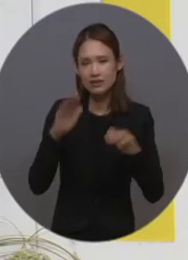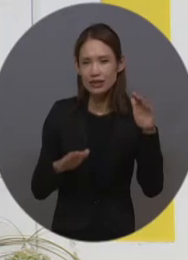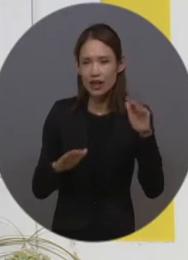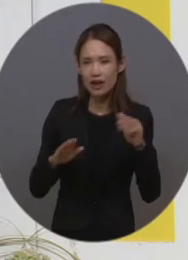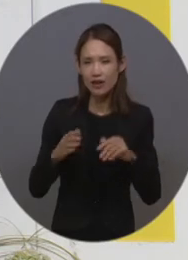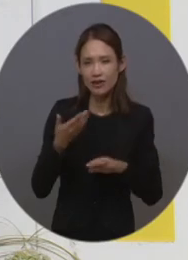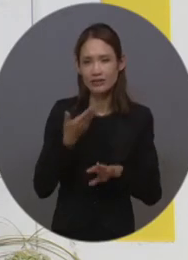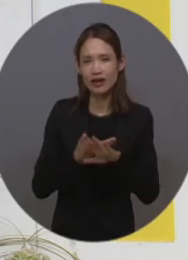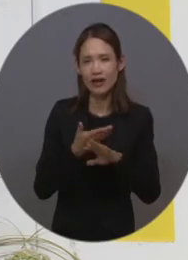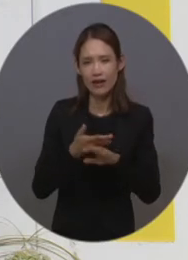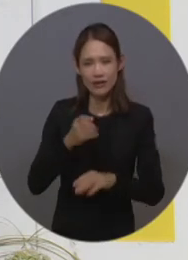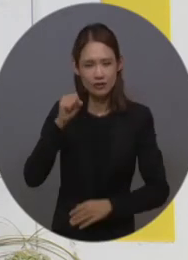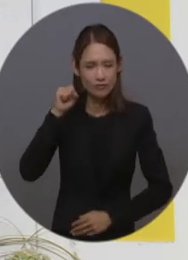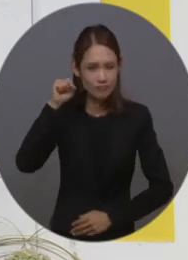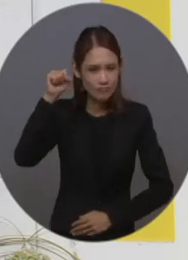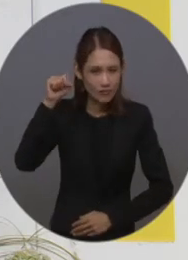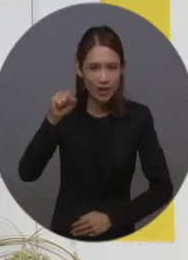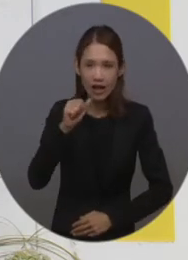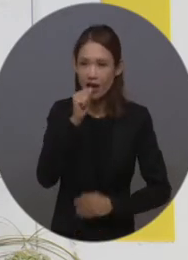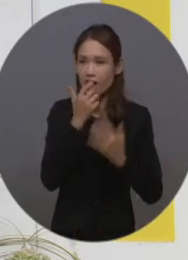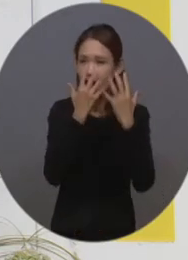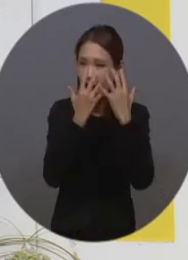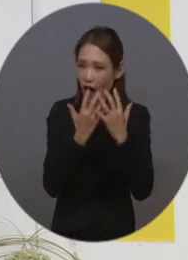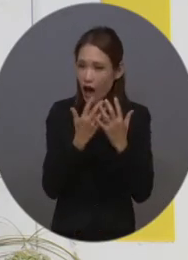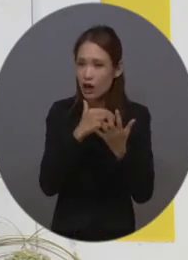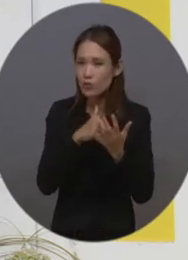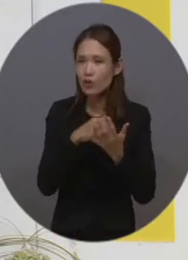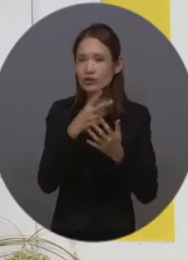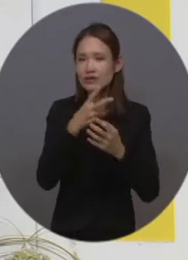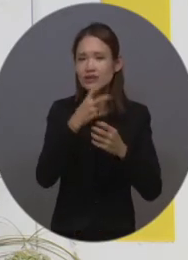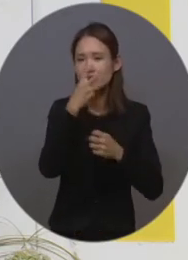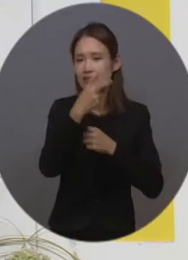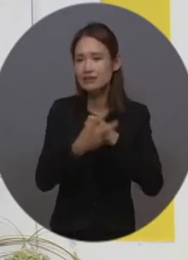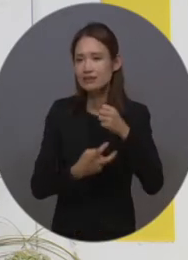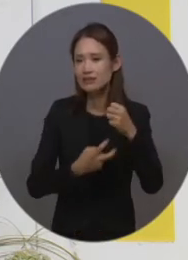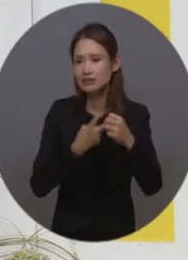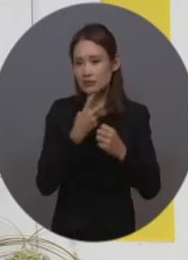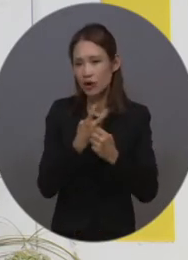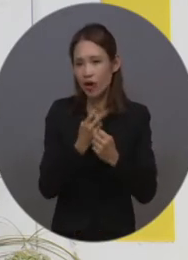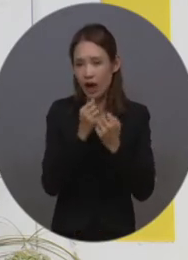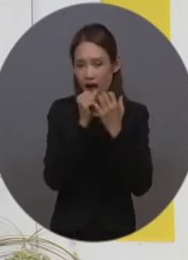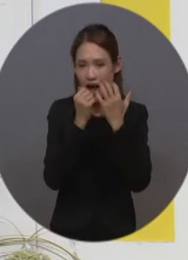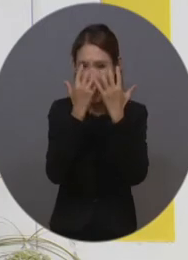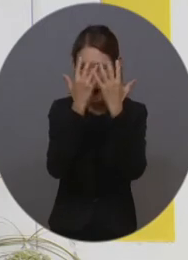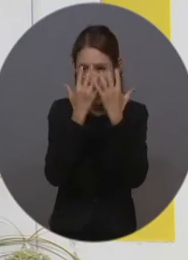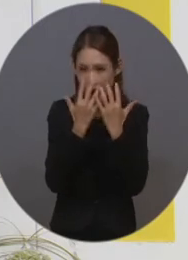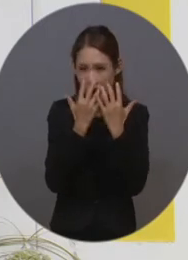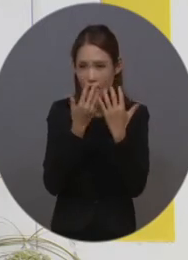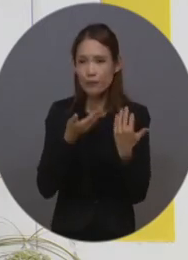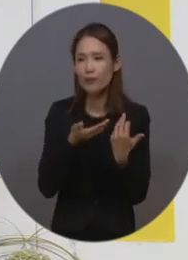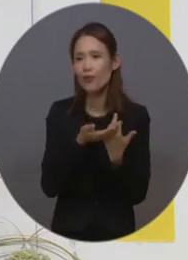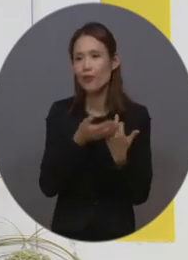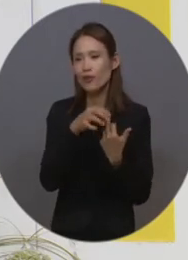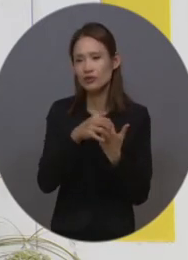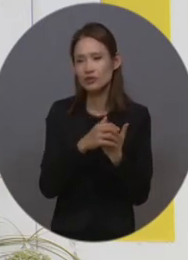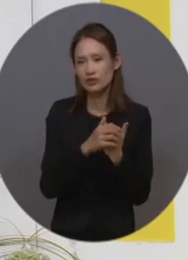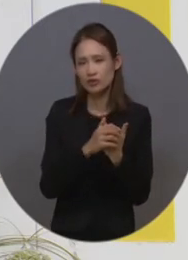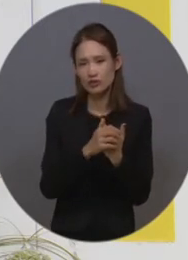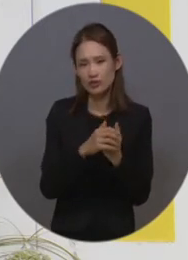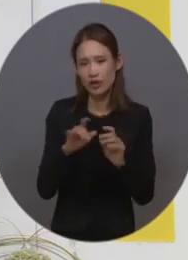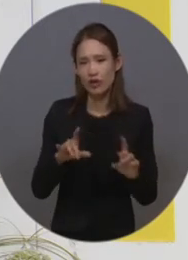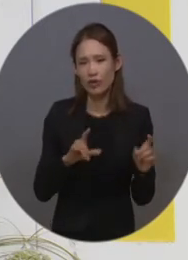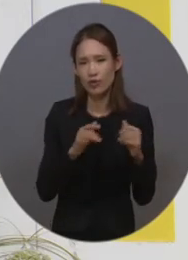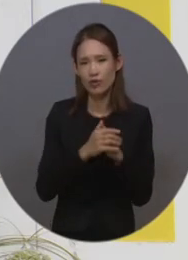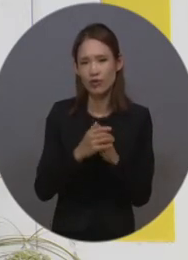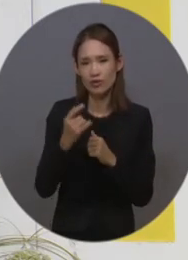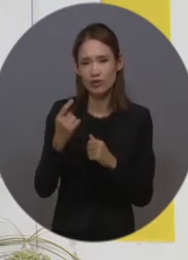반대해서 투쟁도 하고 네. 감옥에도 20여 년 그 로빈 아일랜드라는 섬에서 네. 투옥 생활도 하고